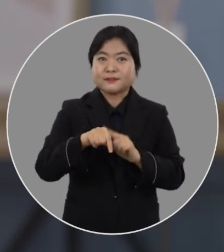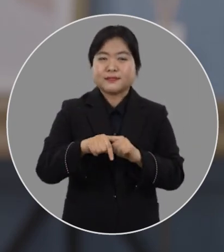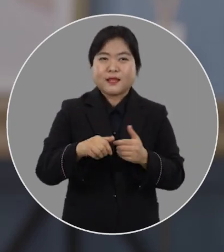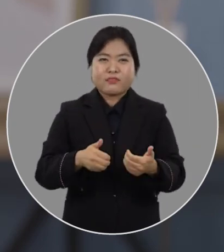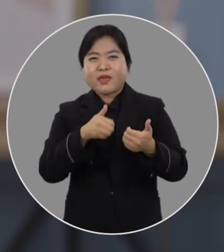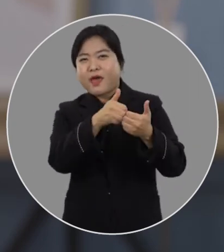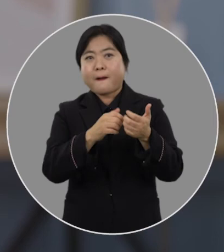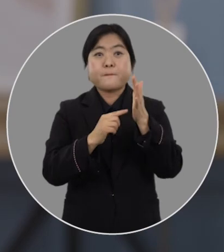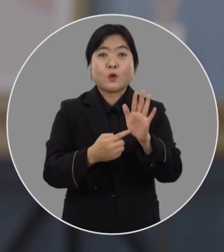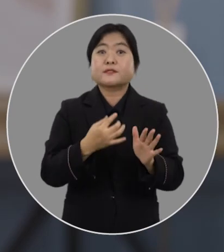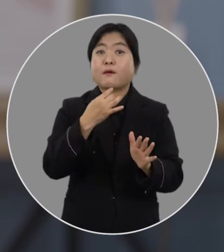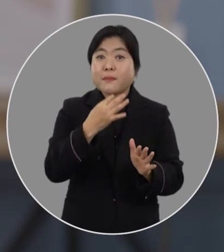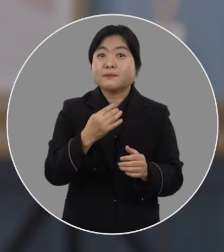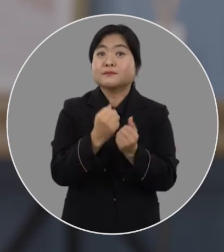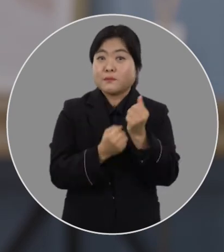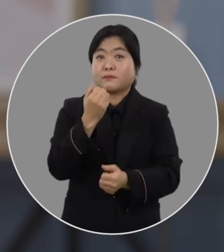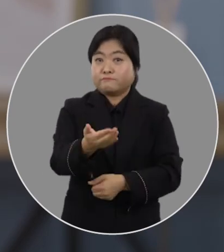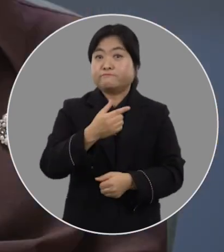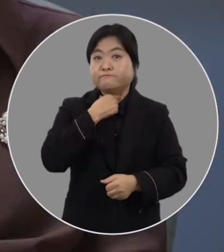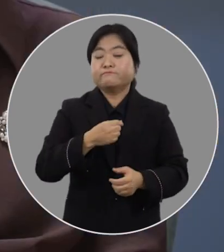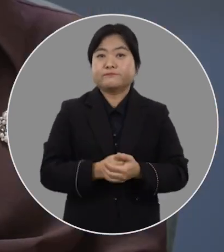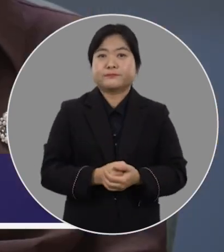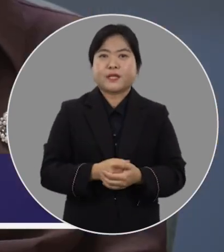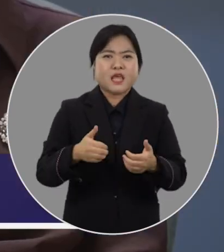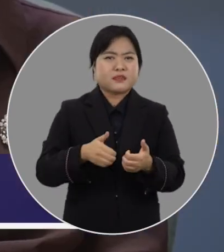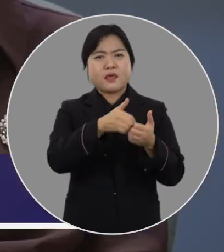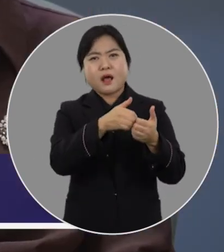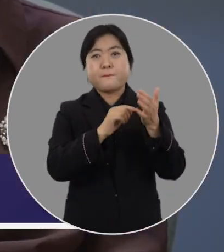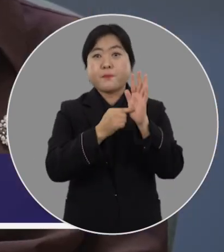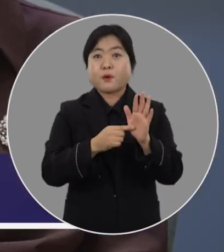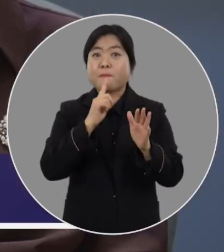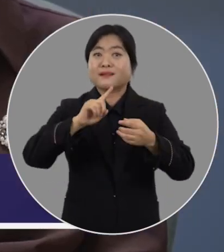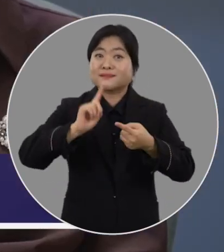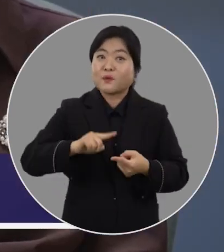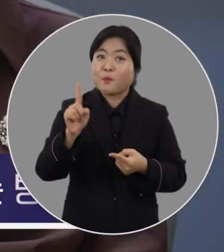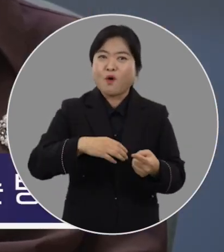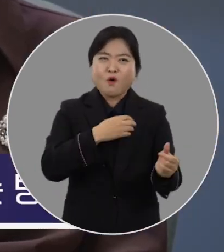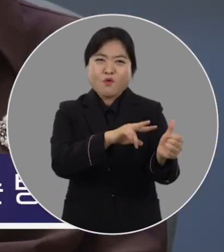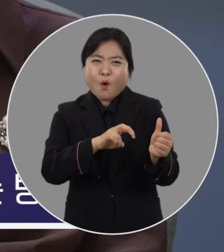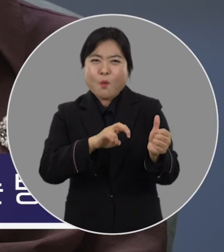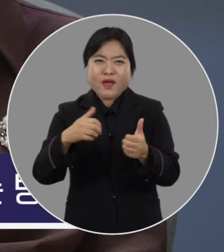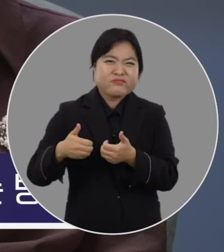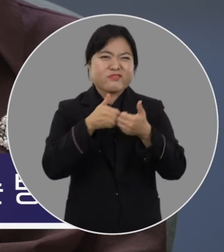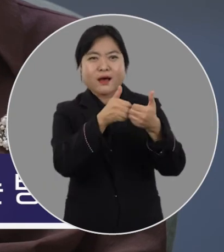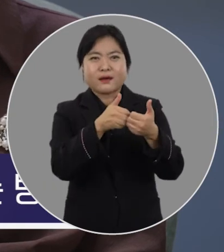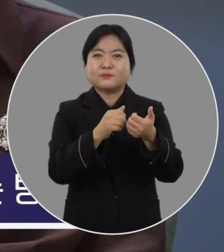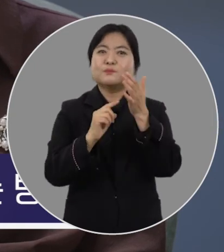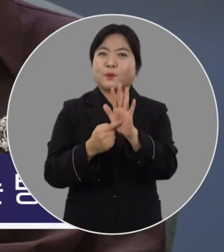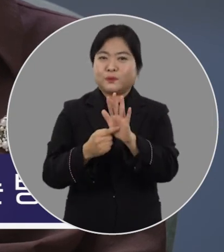대항 표현에 대해서만 짚어보고자 합니다. 대항 표현은 말 그대로 혐오에 대항하는